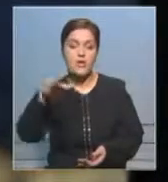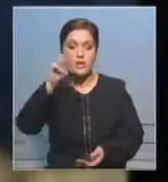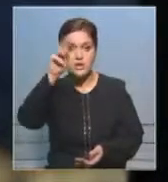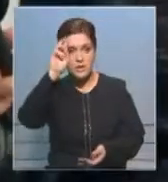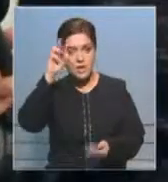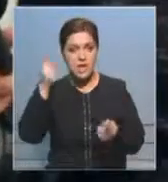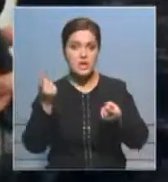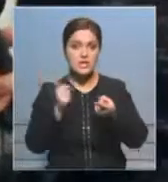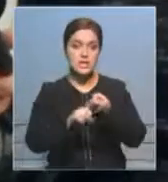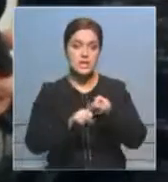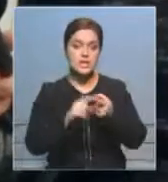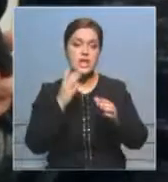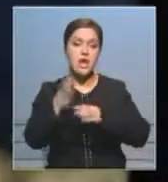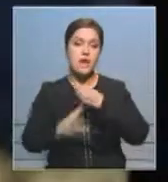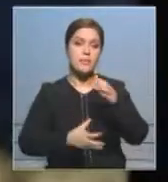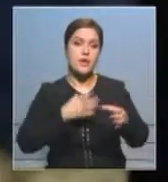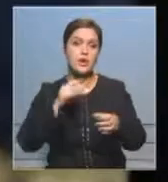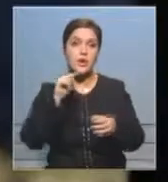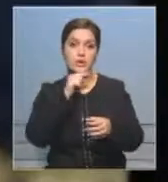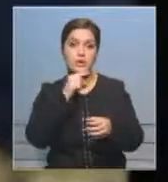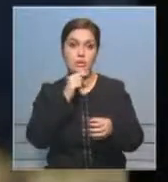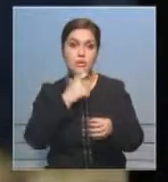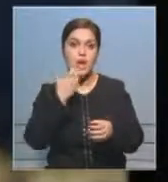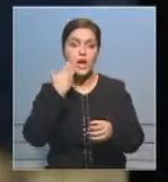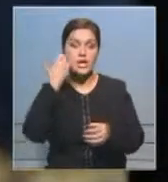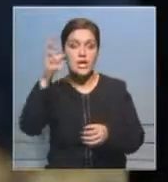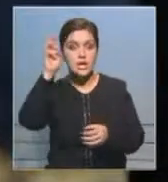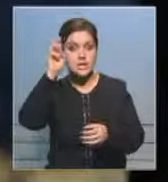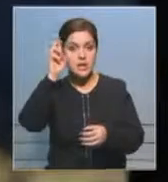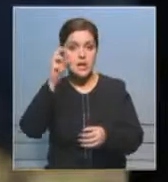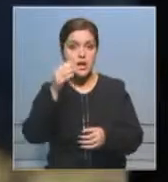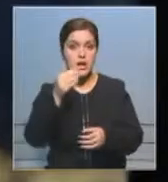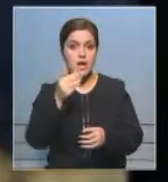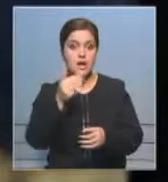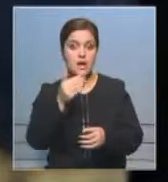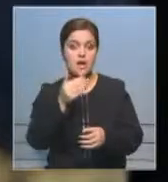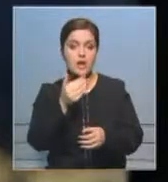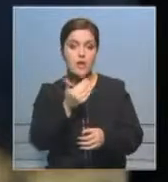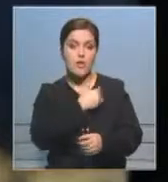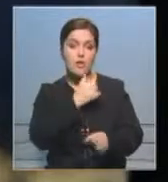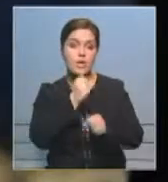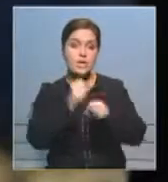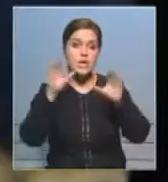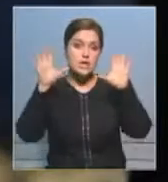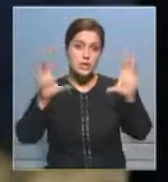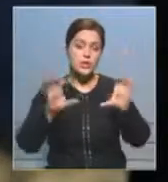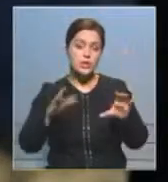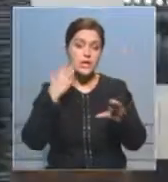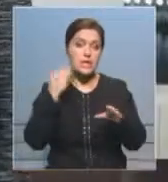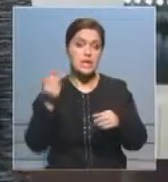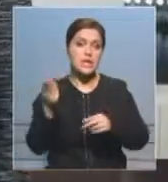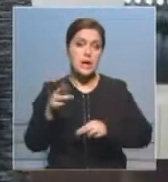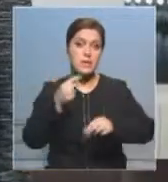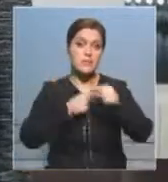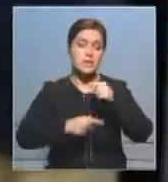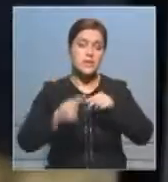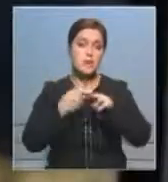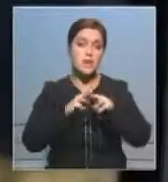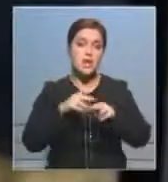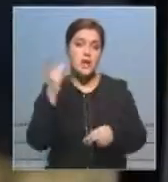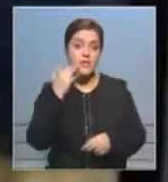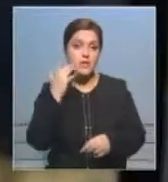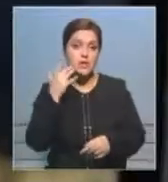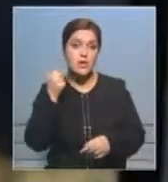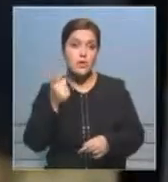глобальной экономики когда страна стремится сделать законы легче для бизнеса это хорошо и на станский